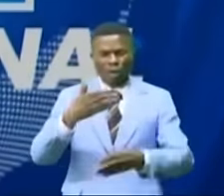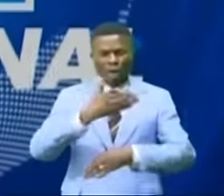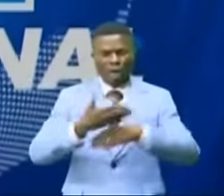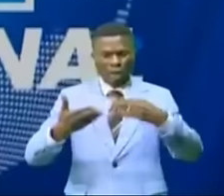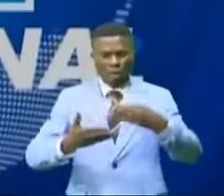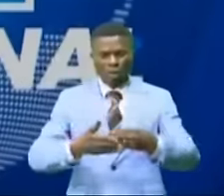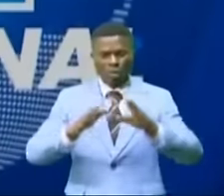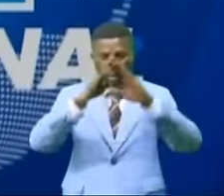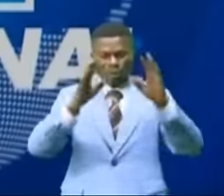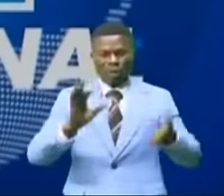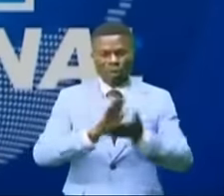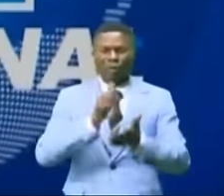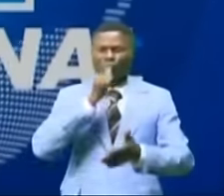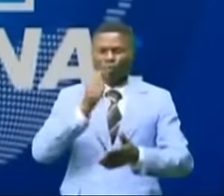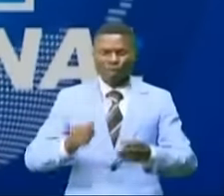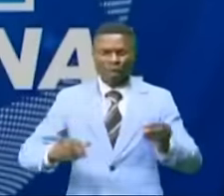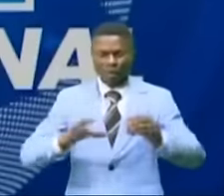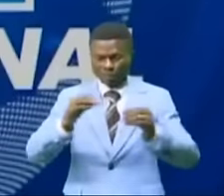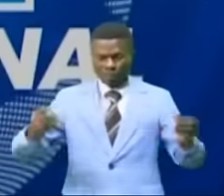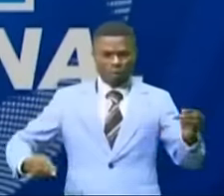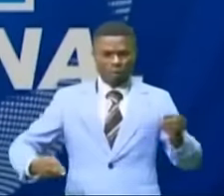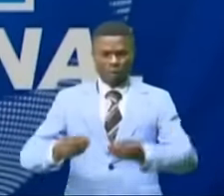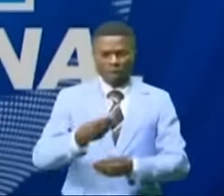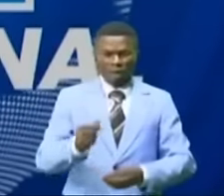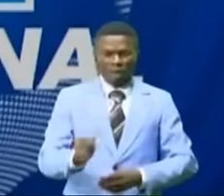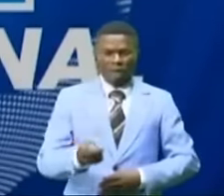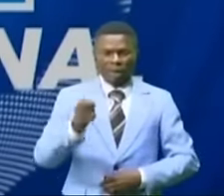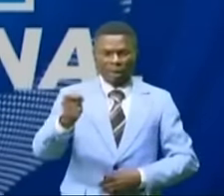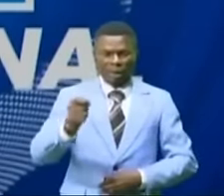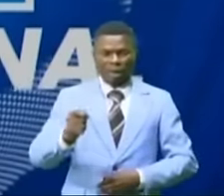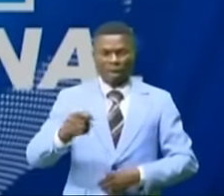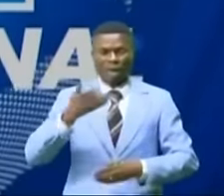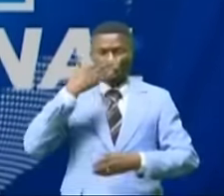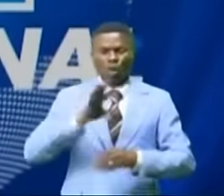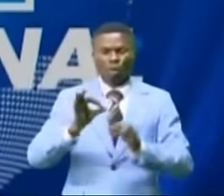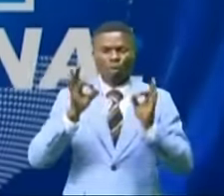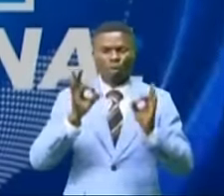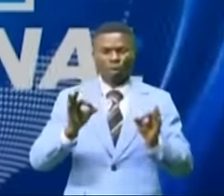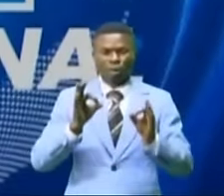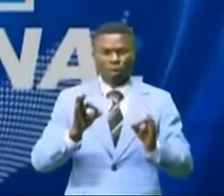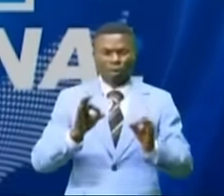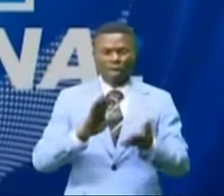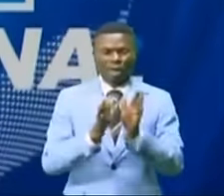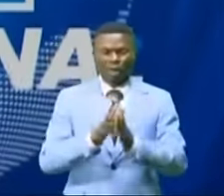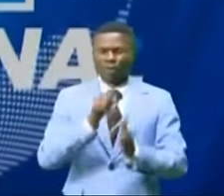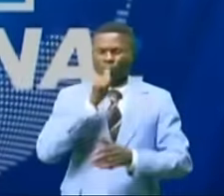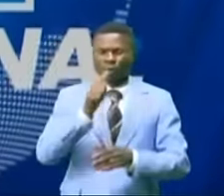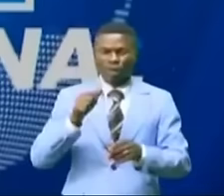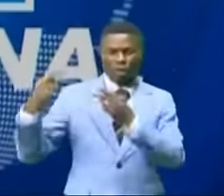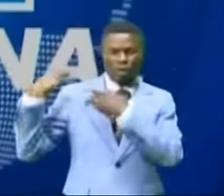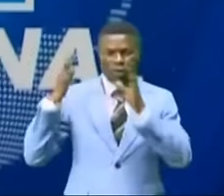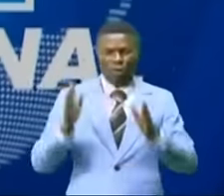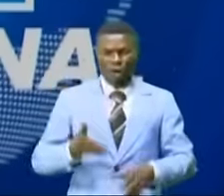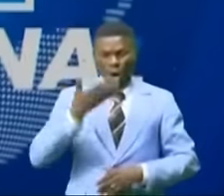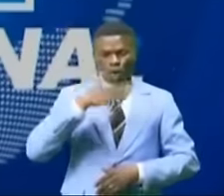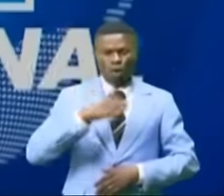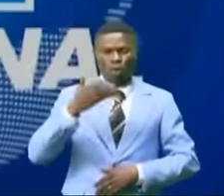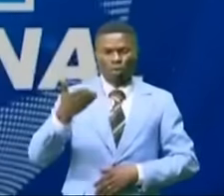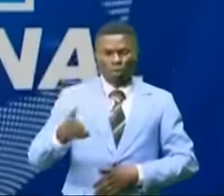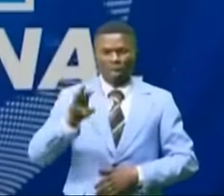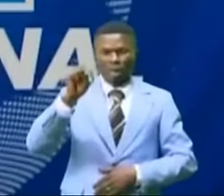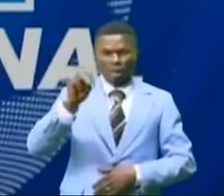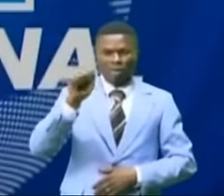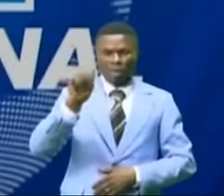du ruban symbolique et a remis les clés de la nouvelle édifice requinqué au responsable de ce centre